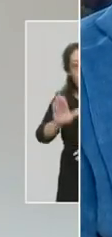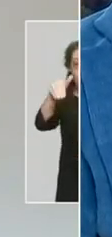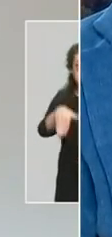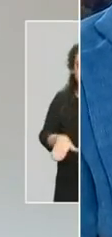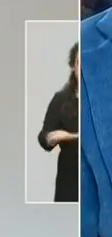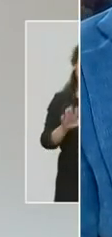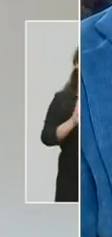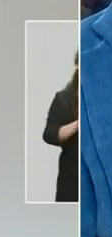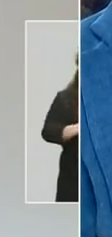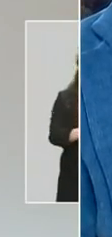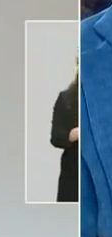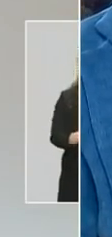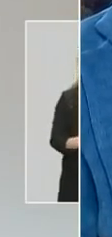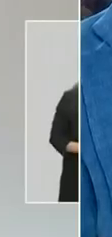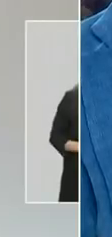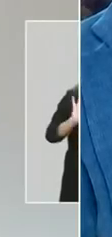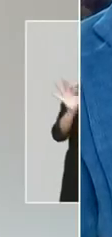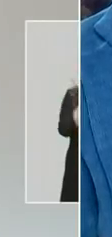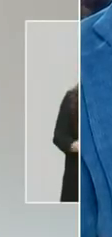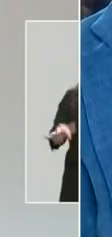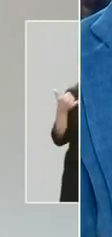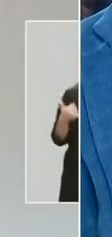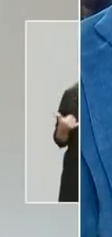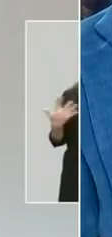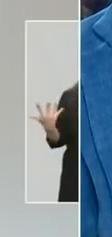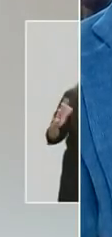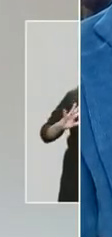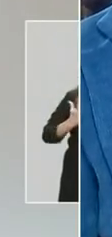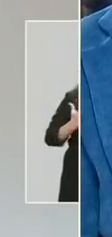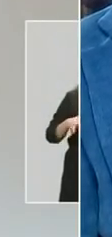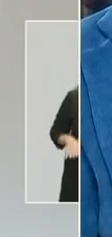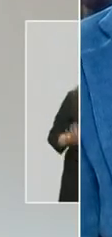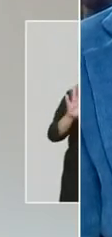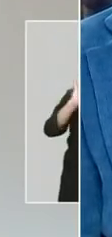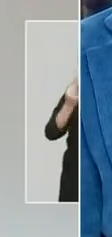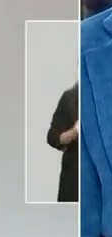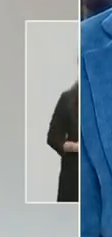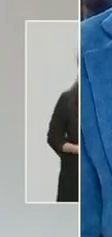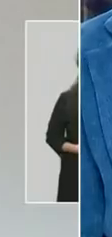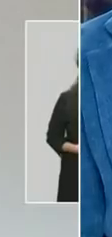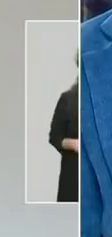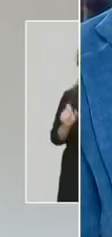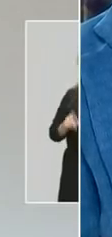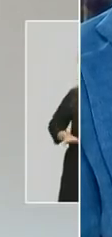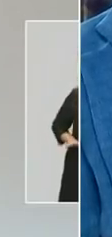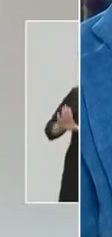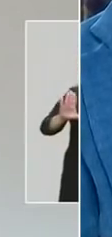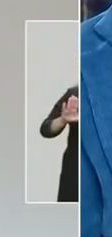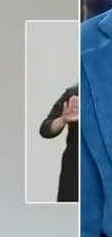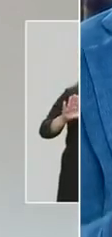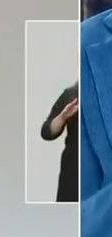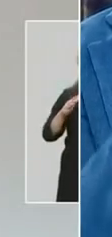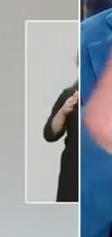les interrogations que posent tous les opposants, évidemment, sur le nombre de lits qui devaient être créés, qui n'ont pas été créés, mais d'autres qui ont été fermés en